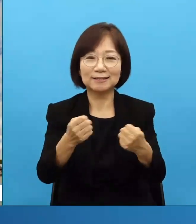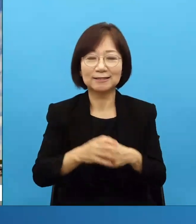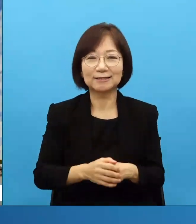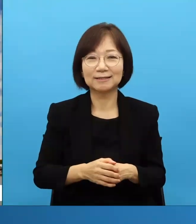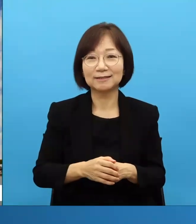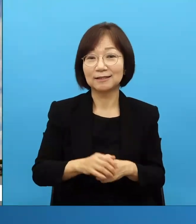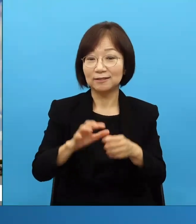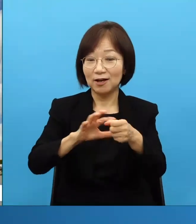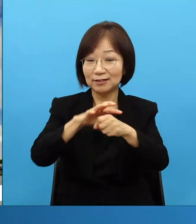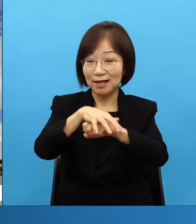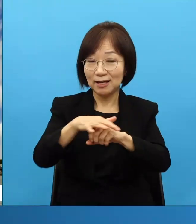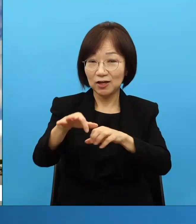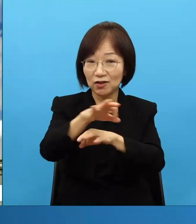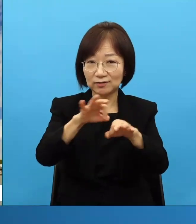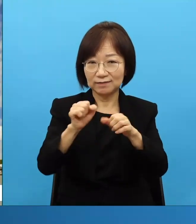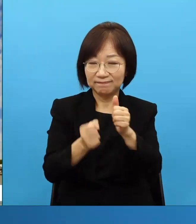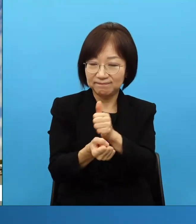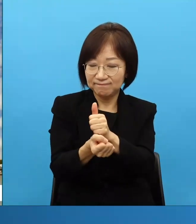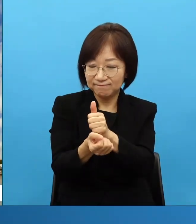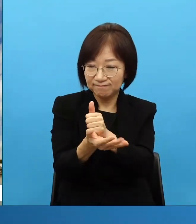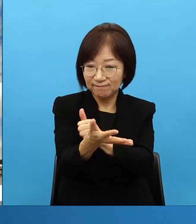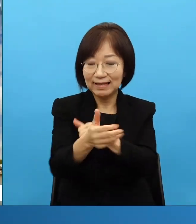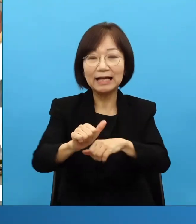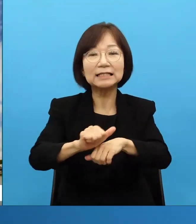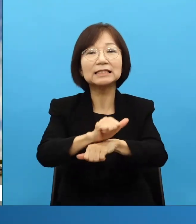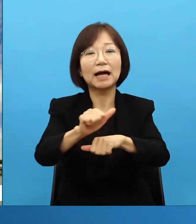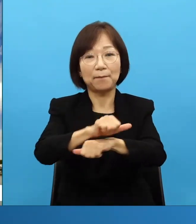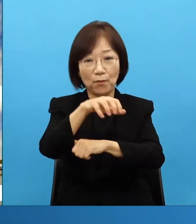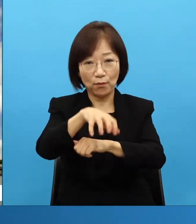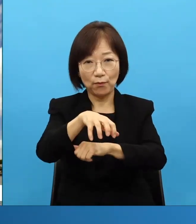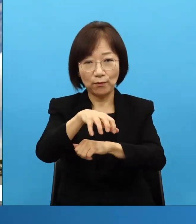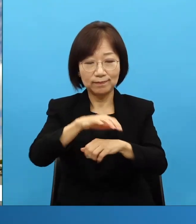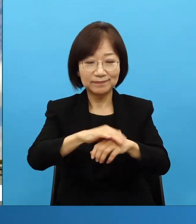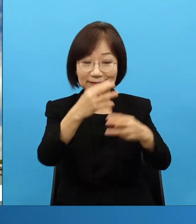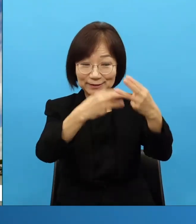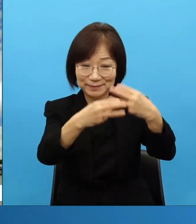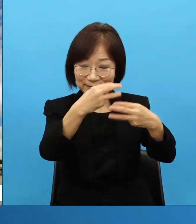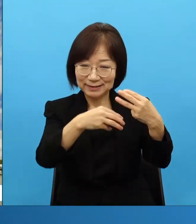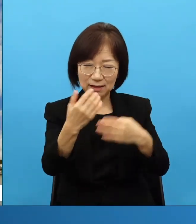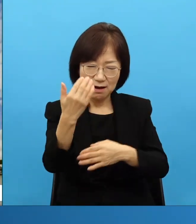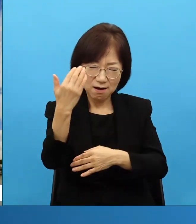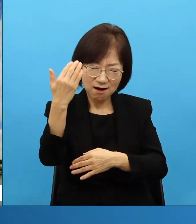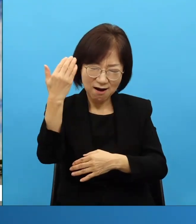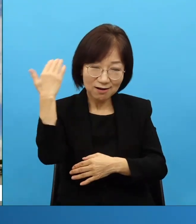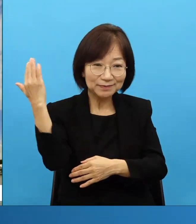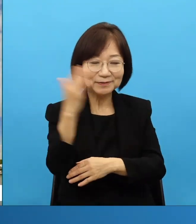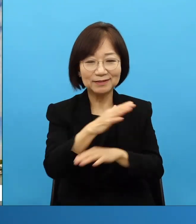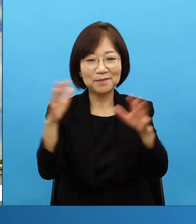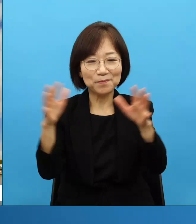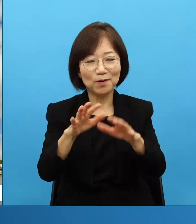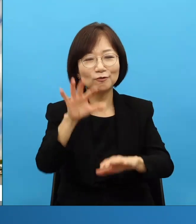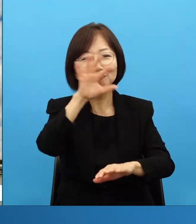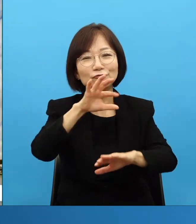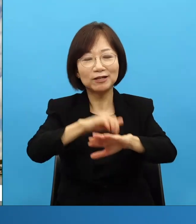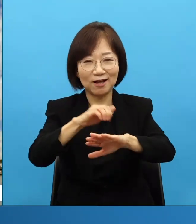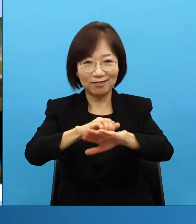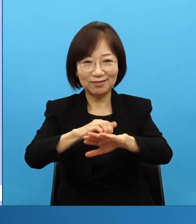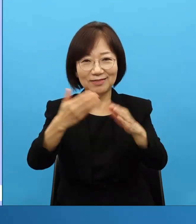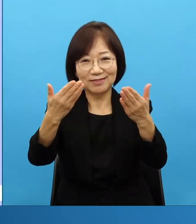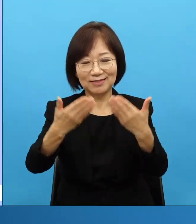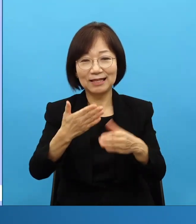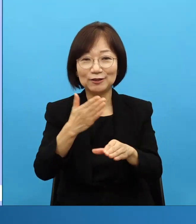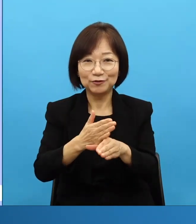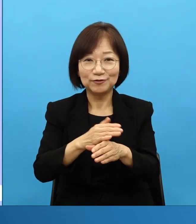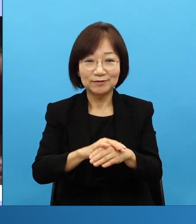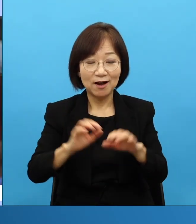전 세계 경제에 영향을 주는 싱가포르에서는 랩넌트들이 오래전부터 훈련을 받고 있어.